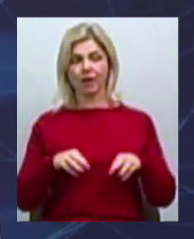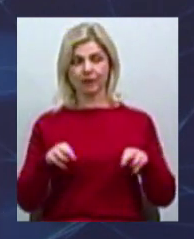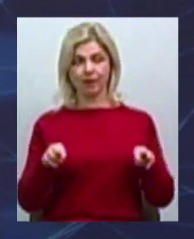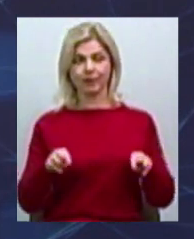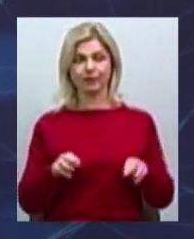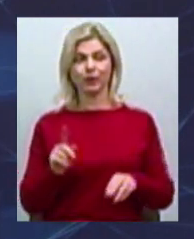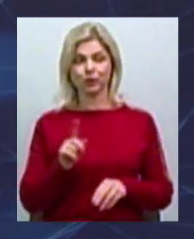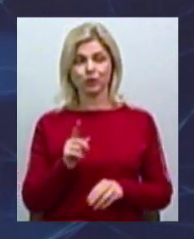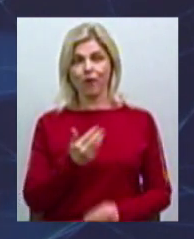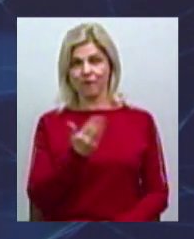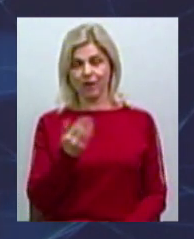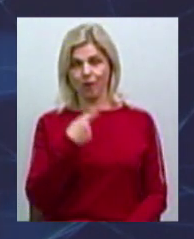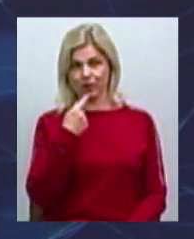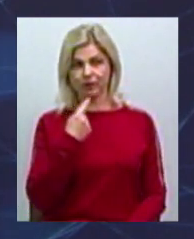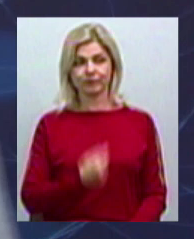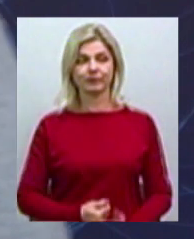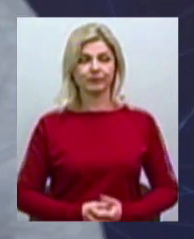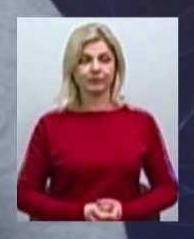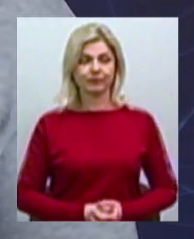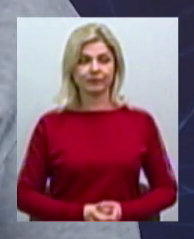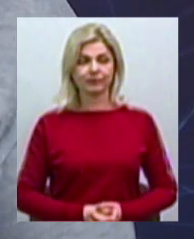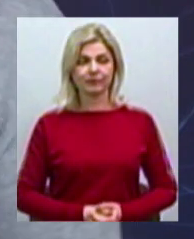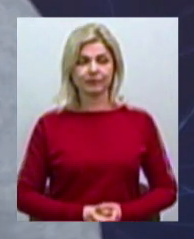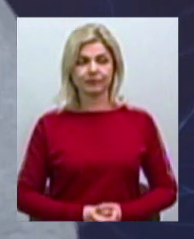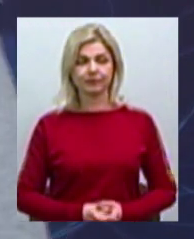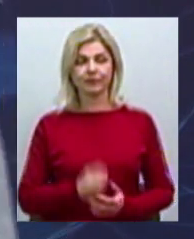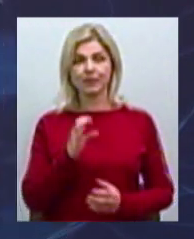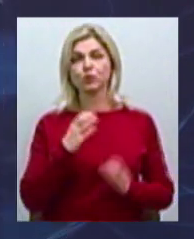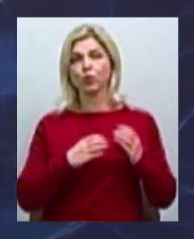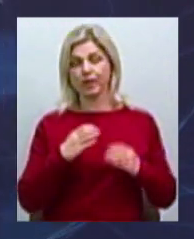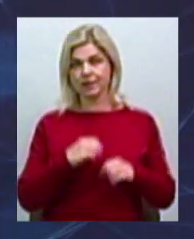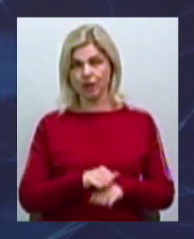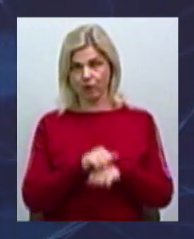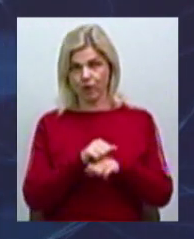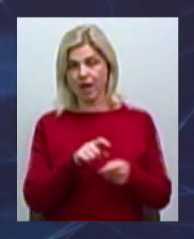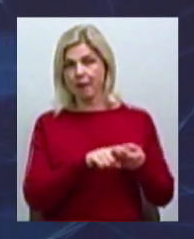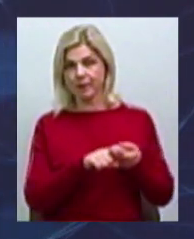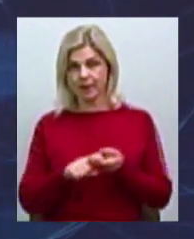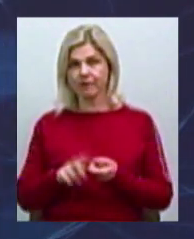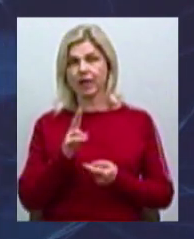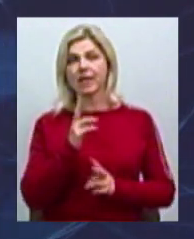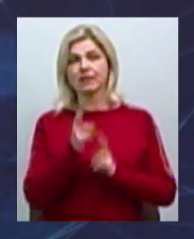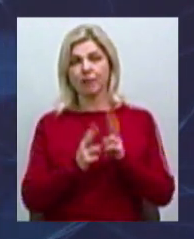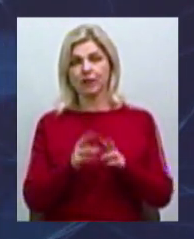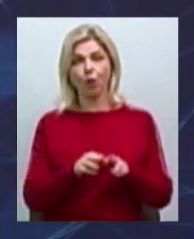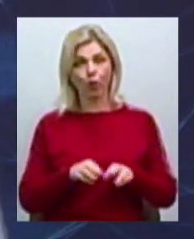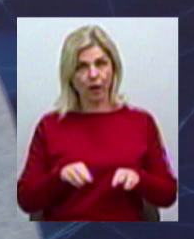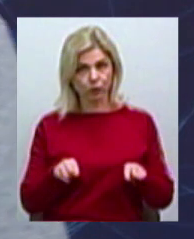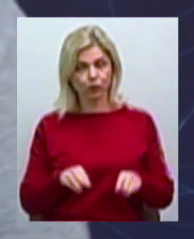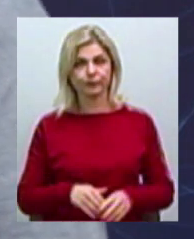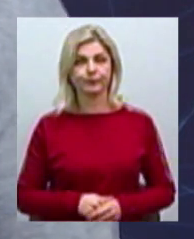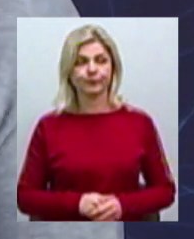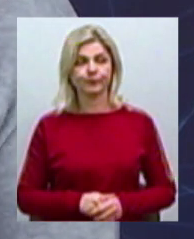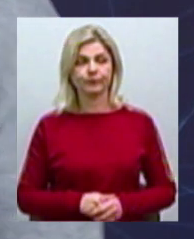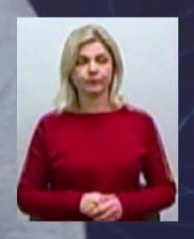контексті того, про що ви говорили, зі студентської революції. Тобто вона призвела до зміни уряду.